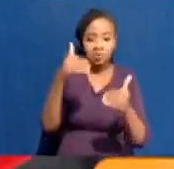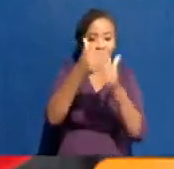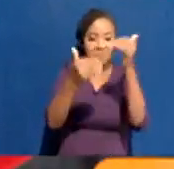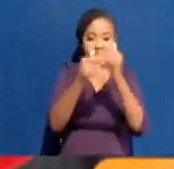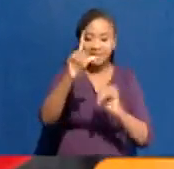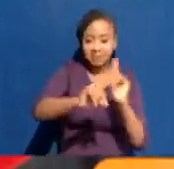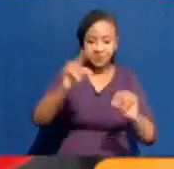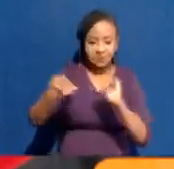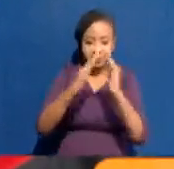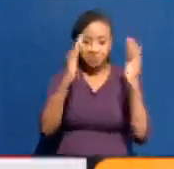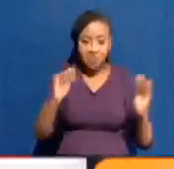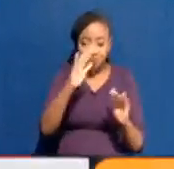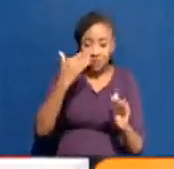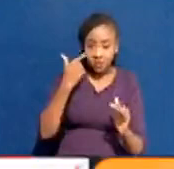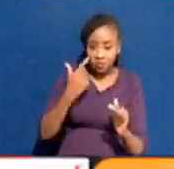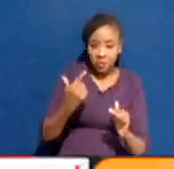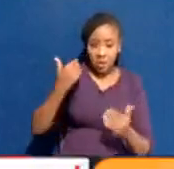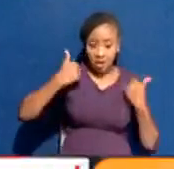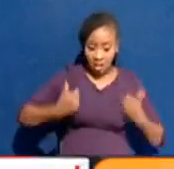Ile program yetu ya housing,